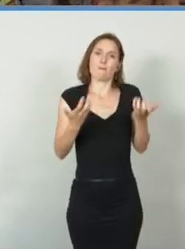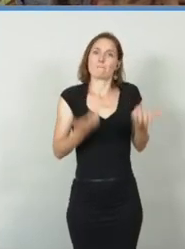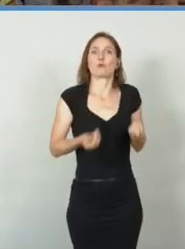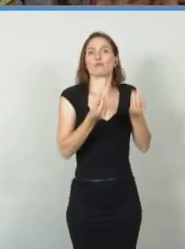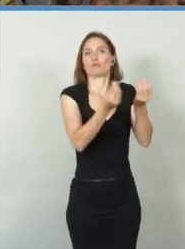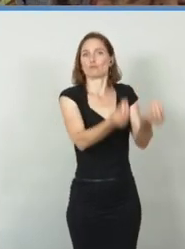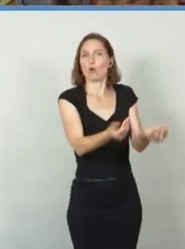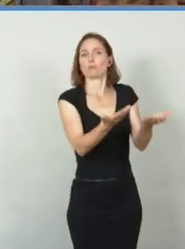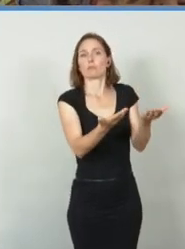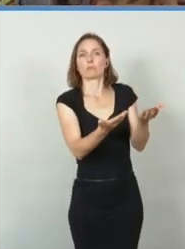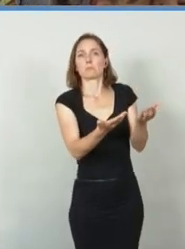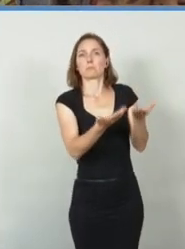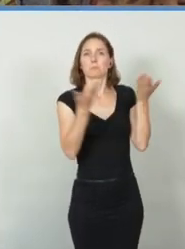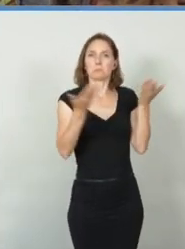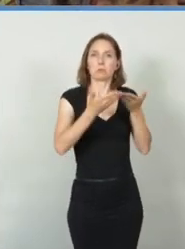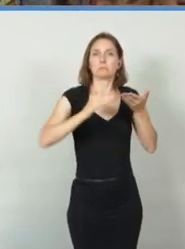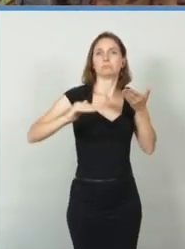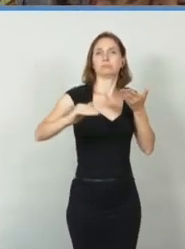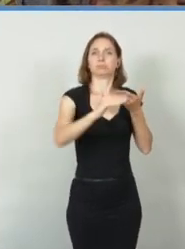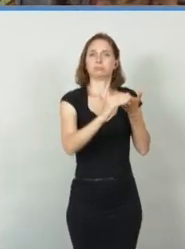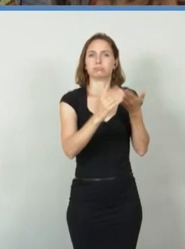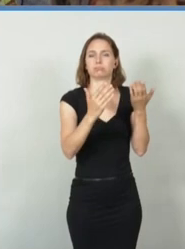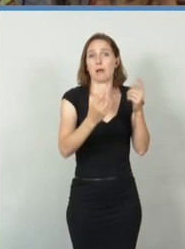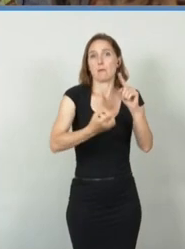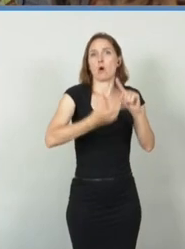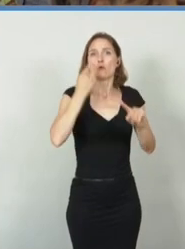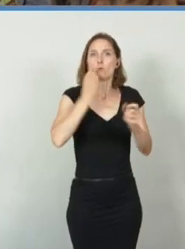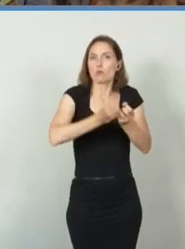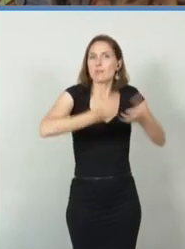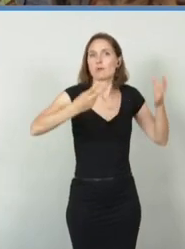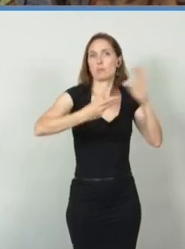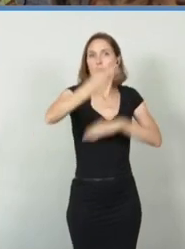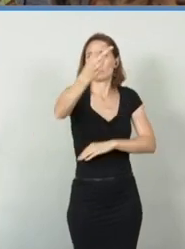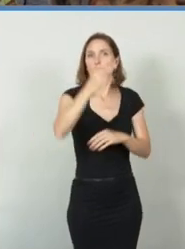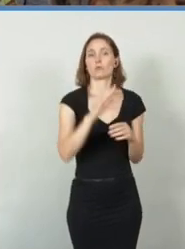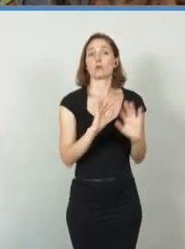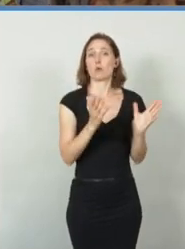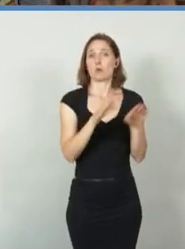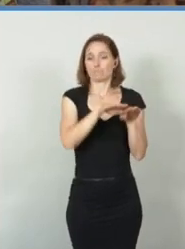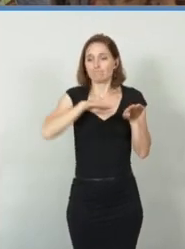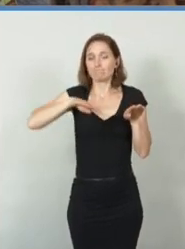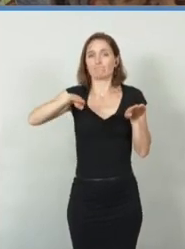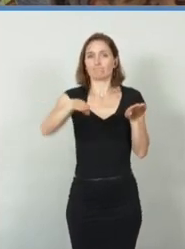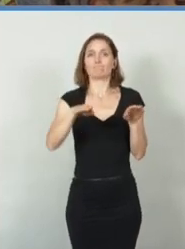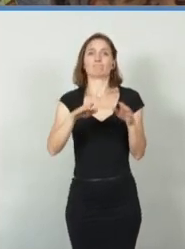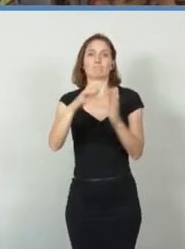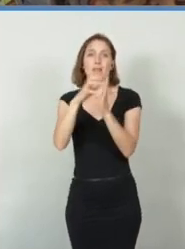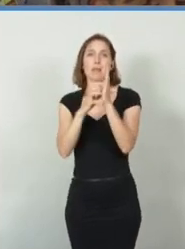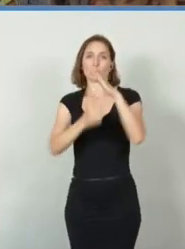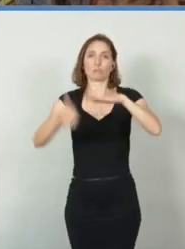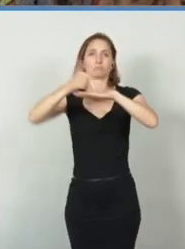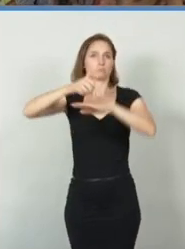cadre nécessaire sur la période 2023 2028 concomitamment avec l'adoption de la délibération calme ce projet rappelle